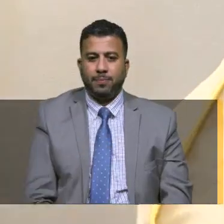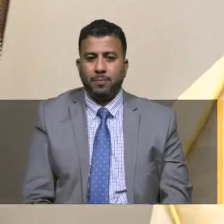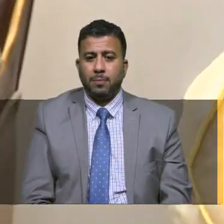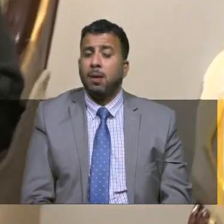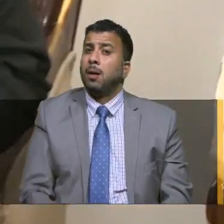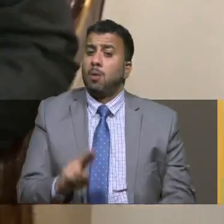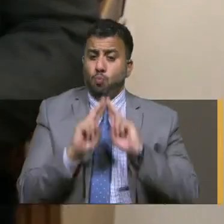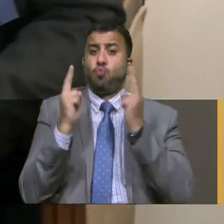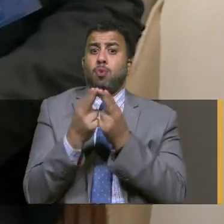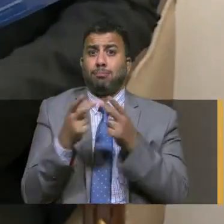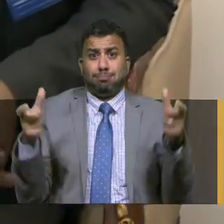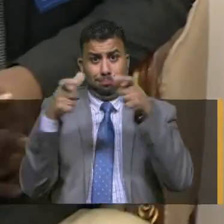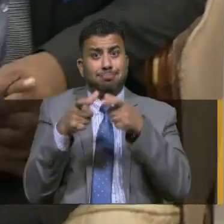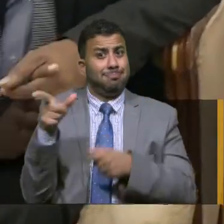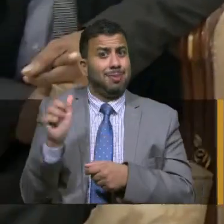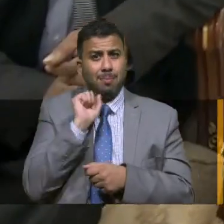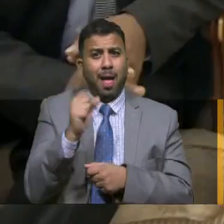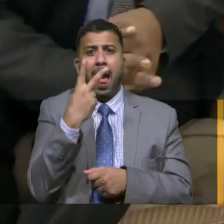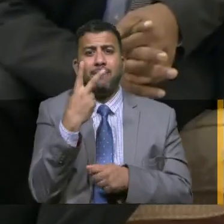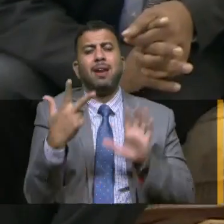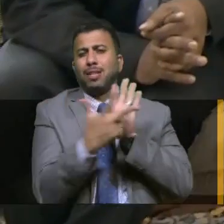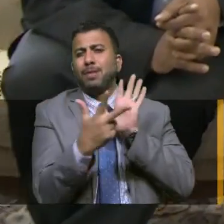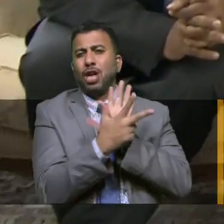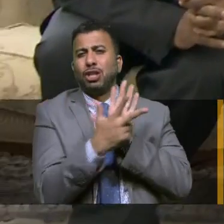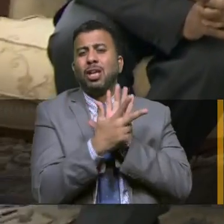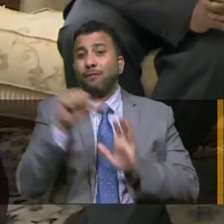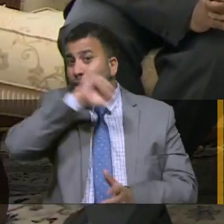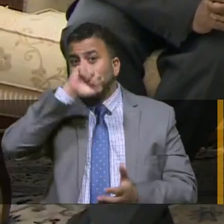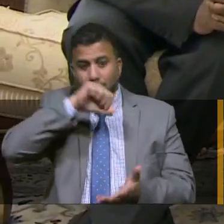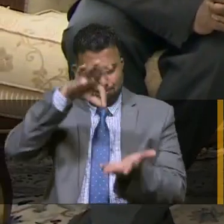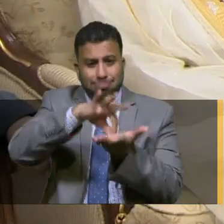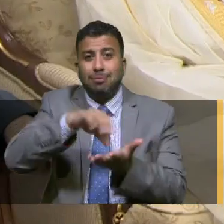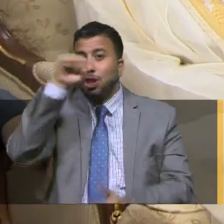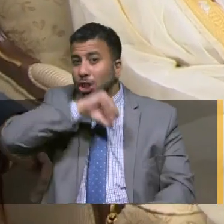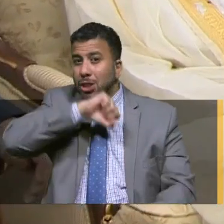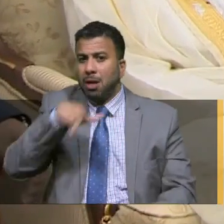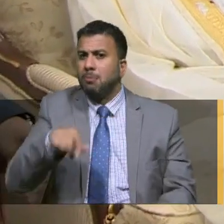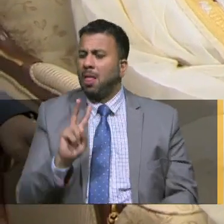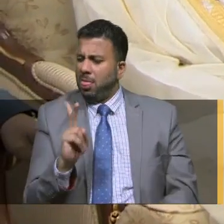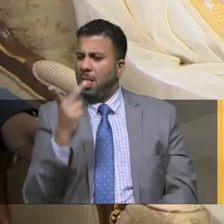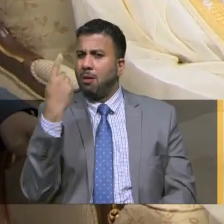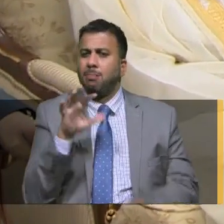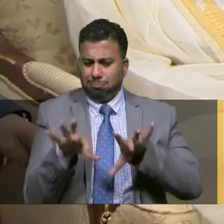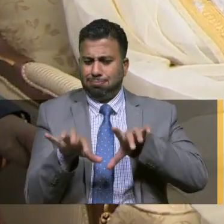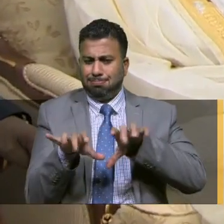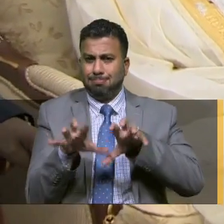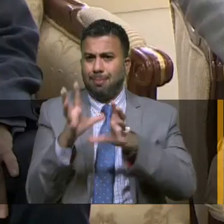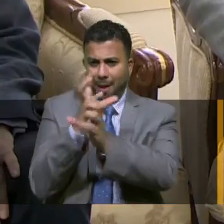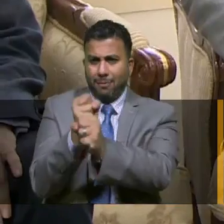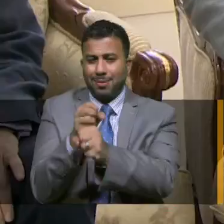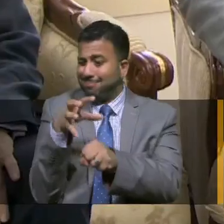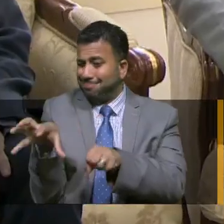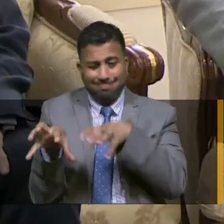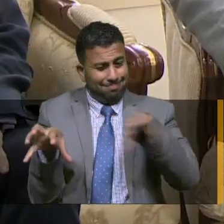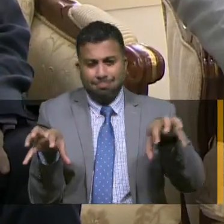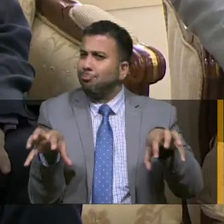ويرمز مؤتمر حماية الماضي 2018 في الشارقة إلى كيفية تحول التوثيق الرقمي إلى جزء لا يتجزأ